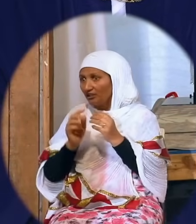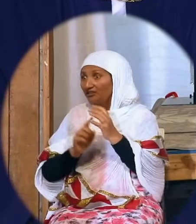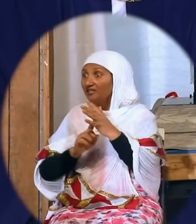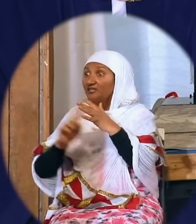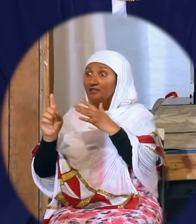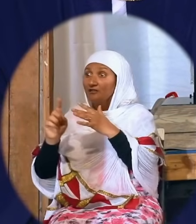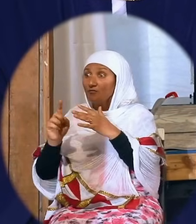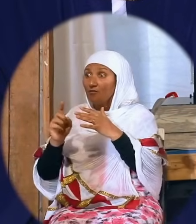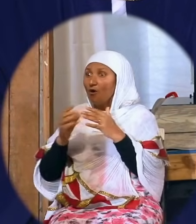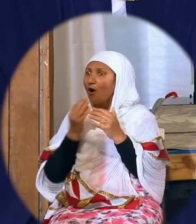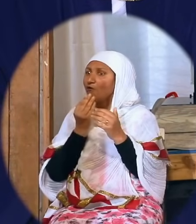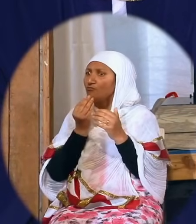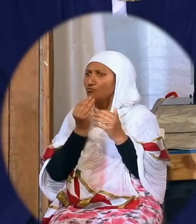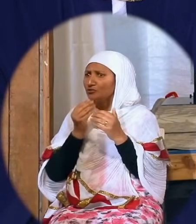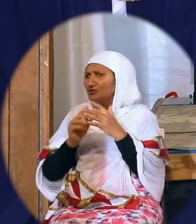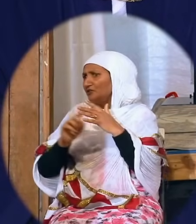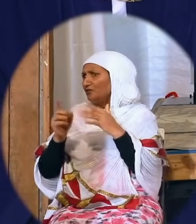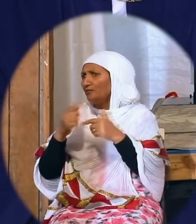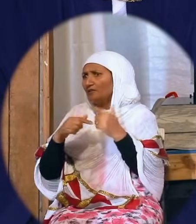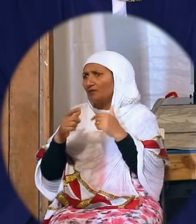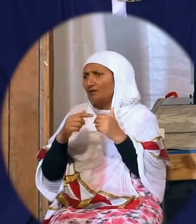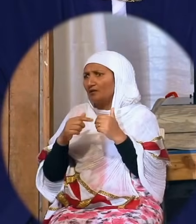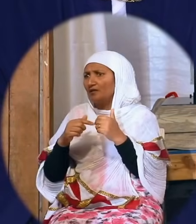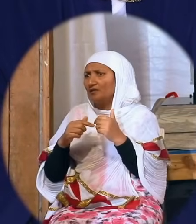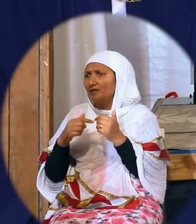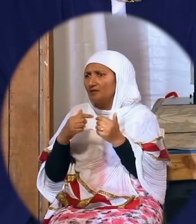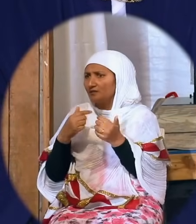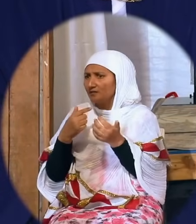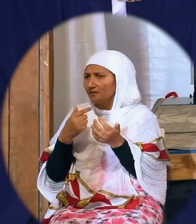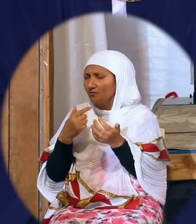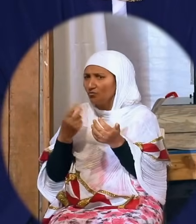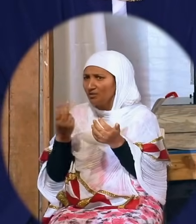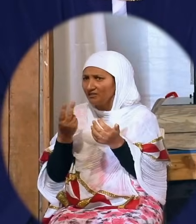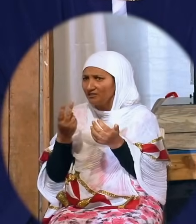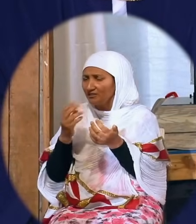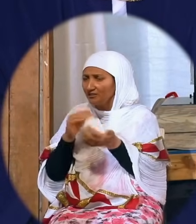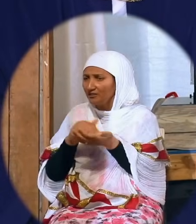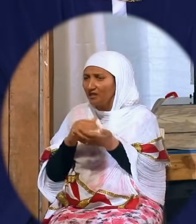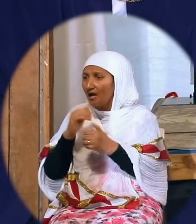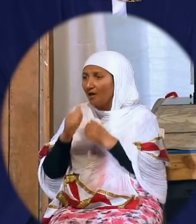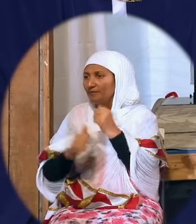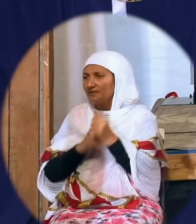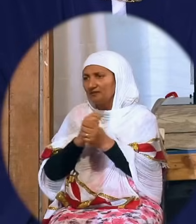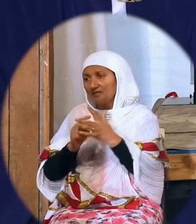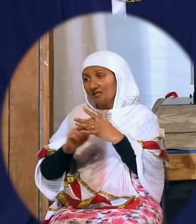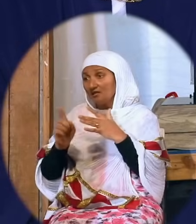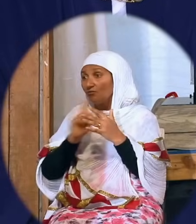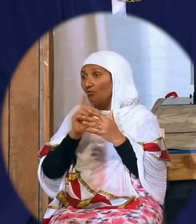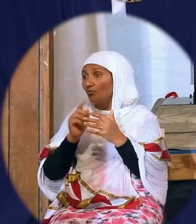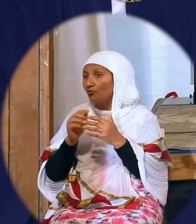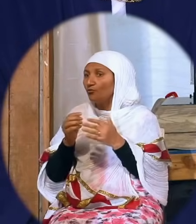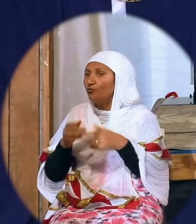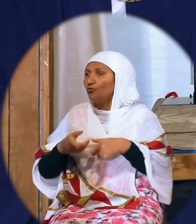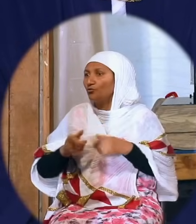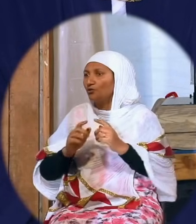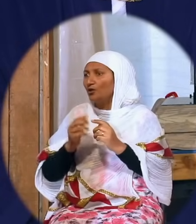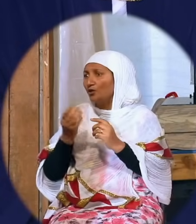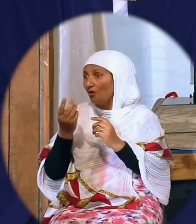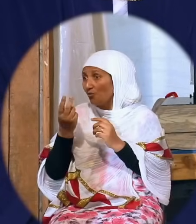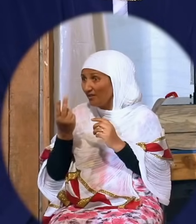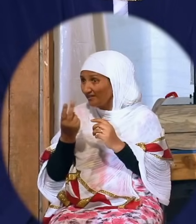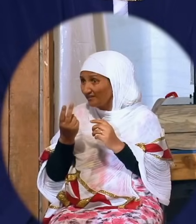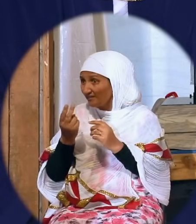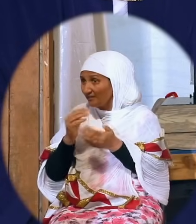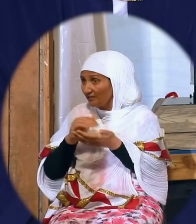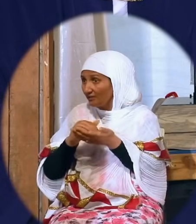አይሁዶቹ ተሰደውበት መጥተዋል። በተለይ አይሁድ 2000 ዓመት ተበትነውና ተሰደው ነው የሚኖሩት አይደለም? ከ2000 ዓመት በኋላም ግን